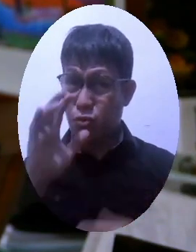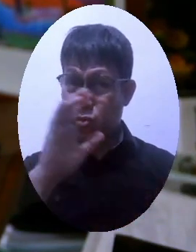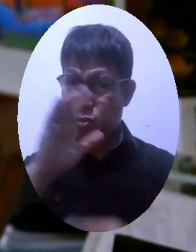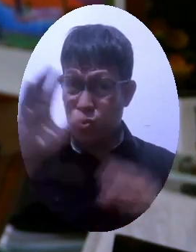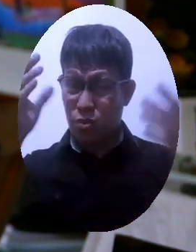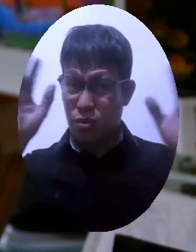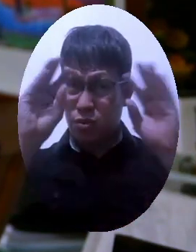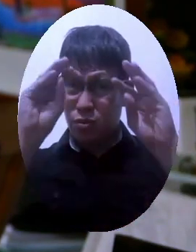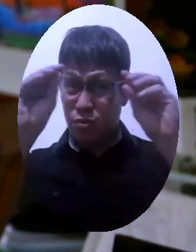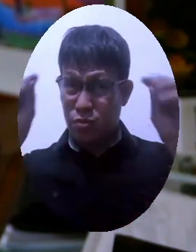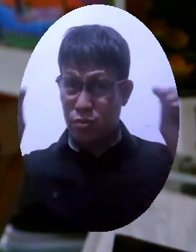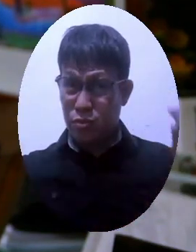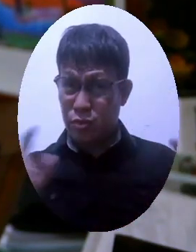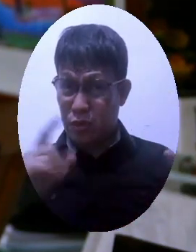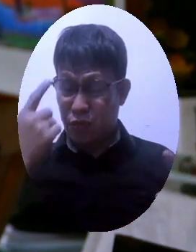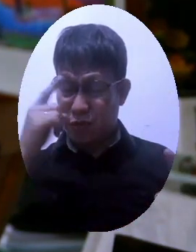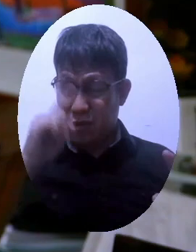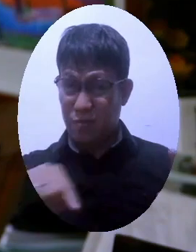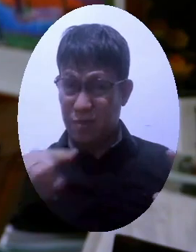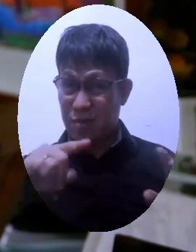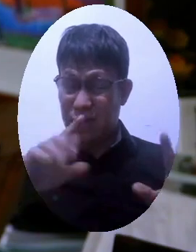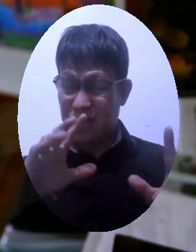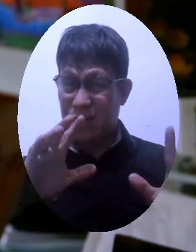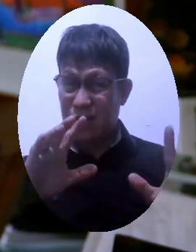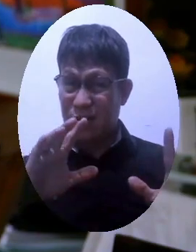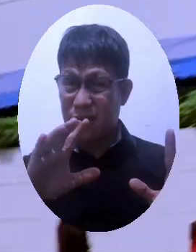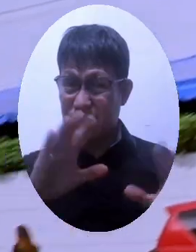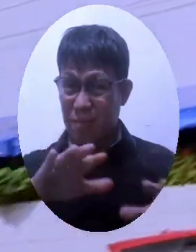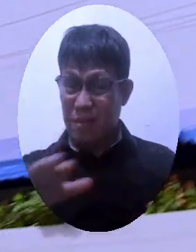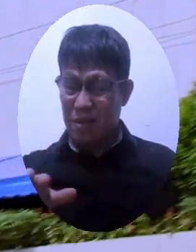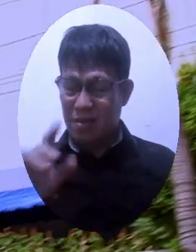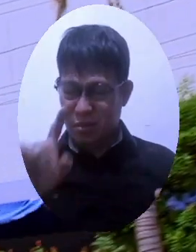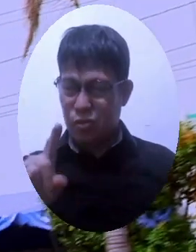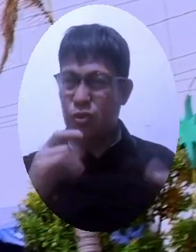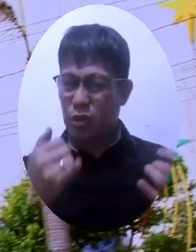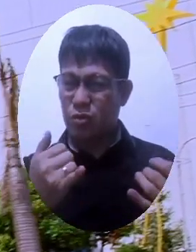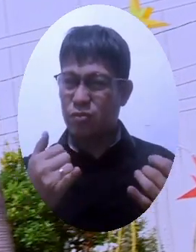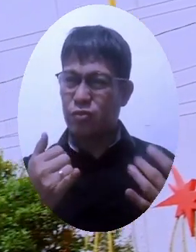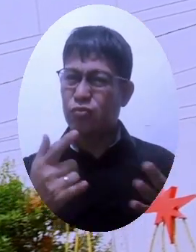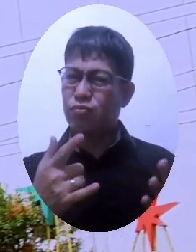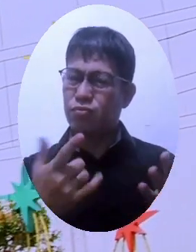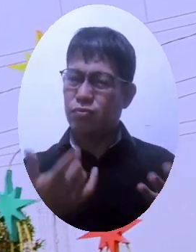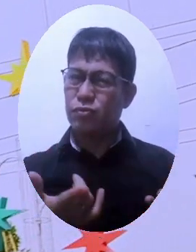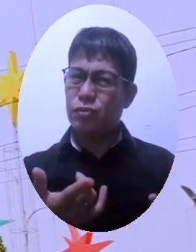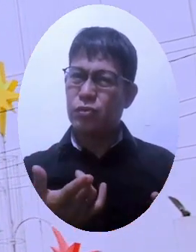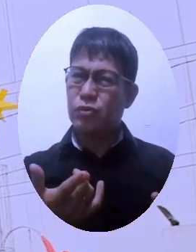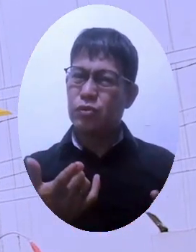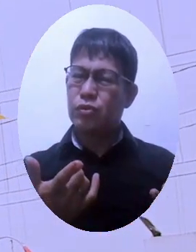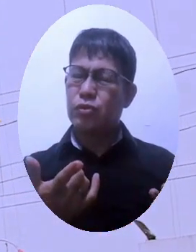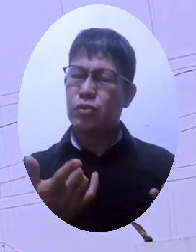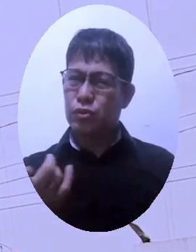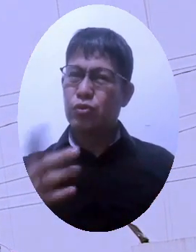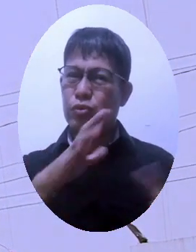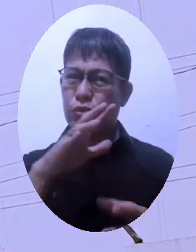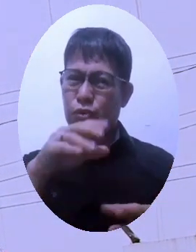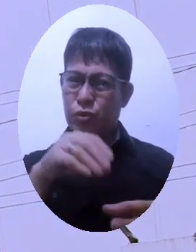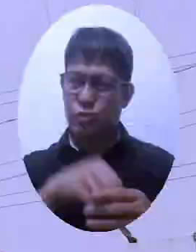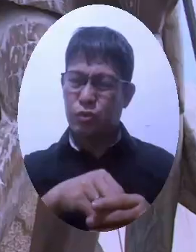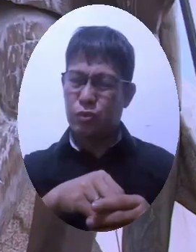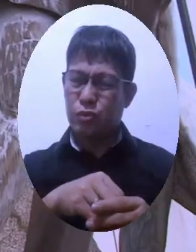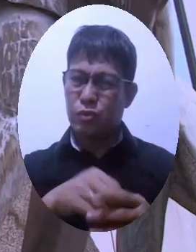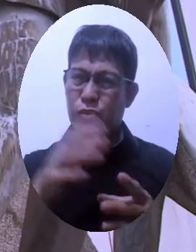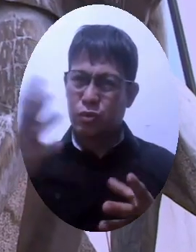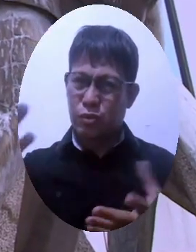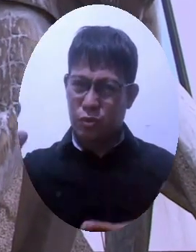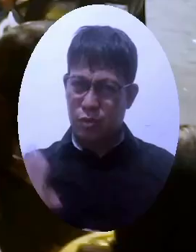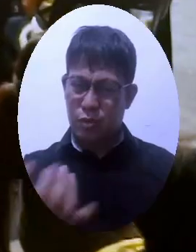ay para sa mga bata. Kaya naman pinaramdam natin sa kanilang pagmamahal ng ating programa sa kanilang